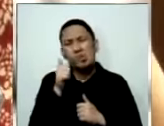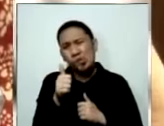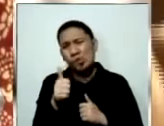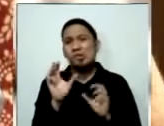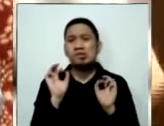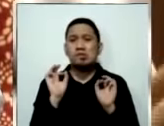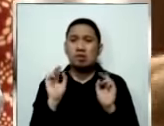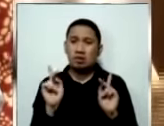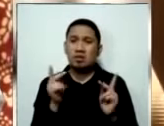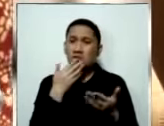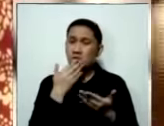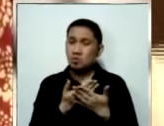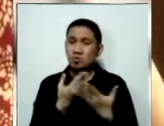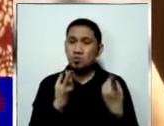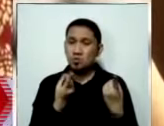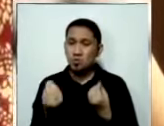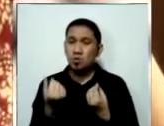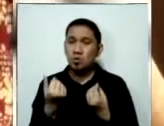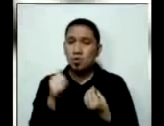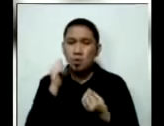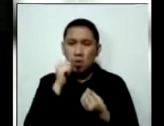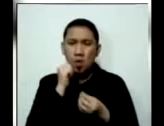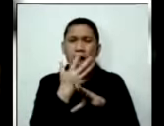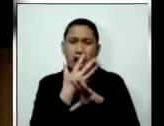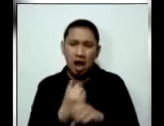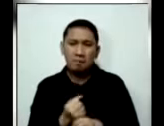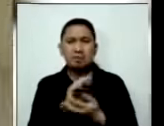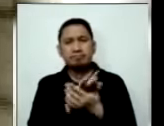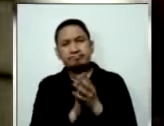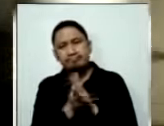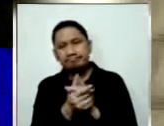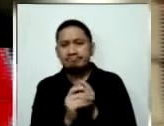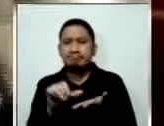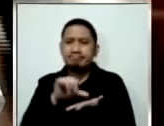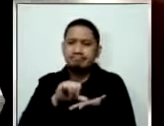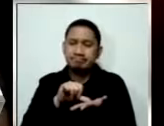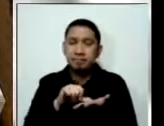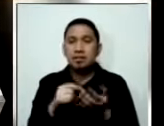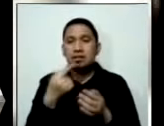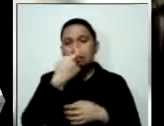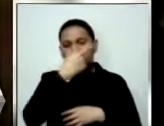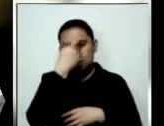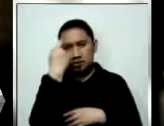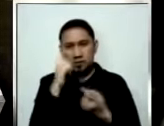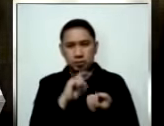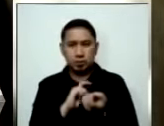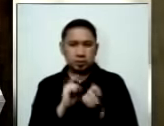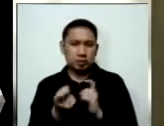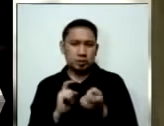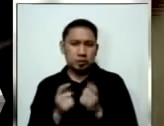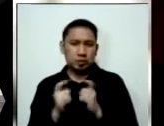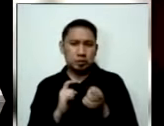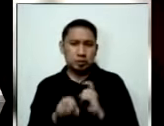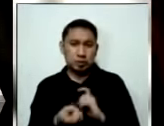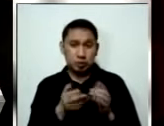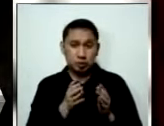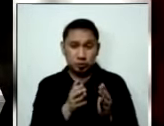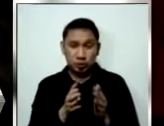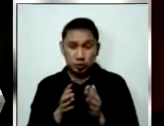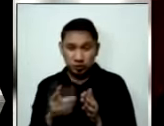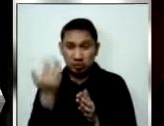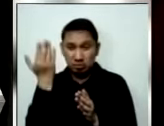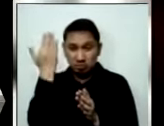palagi maghugas ng kamay, magdala ng alcohol. Dahil sa mga pagbabago sa ruta ng bus na pinaikli ang mga biyahe, ang dating diretsyong biyahe ni